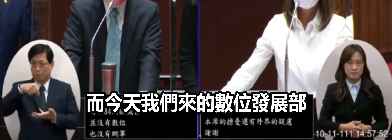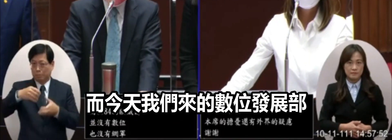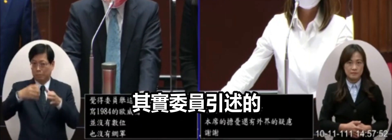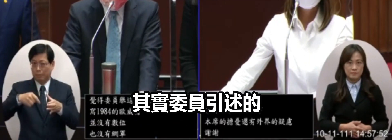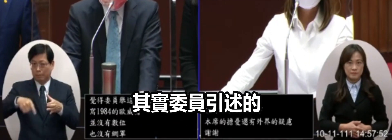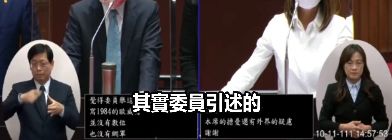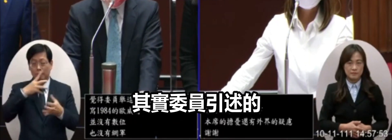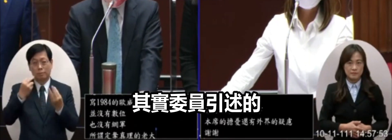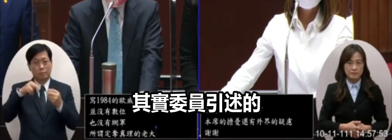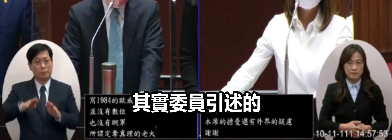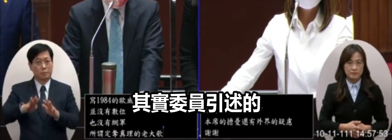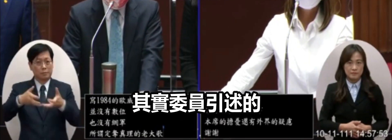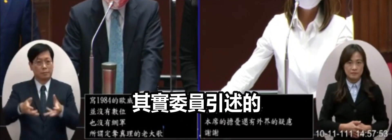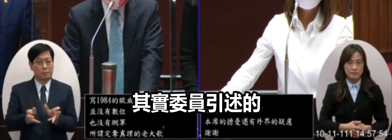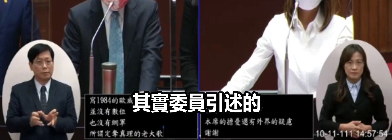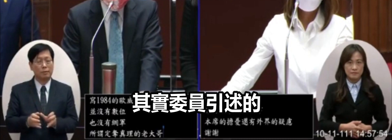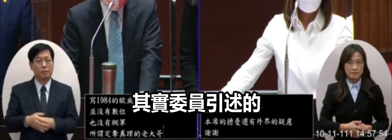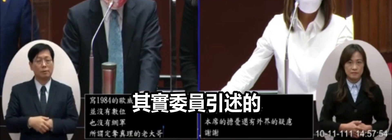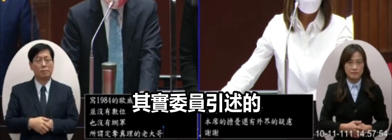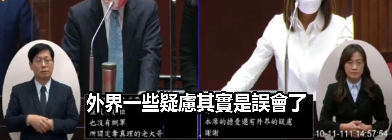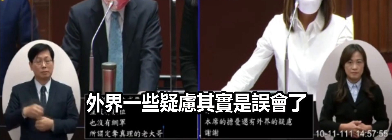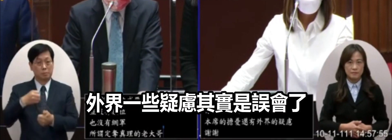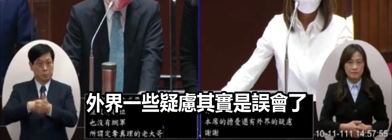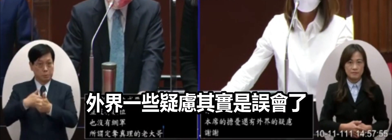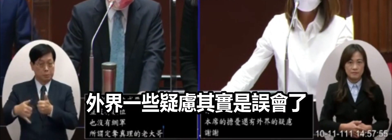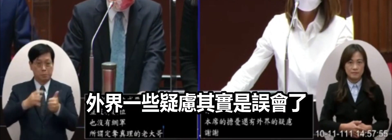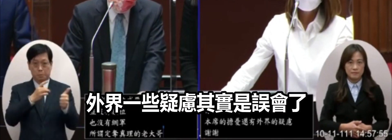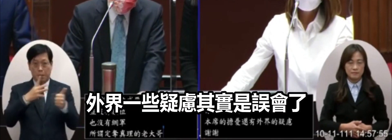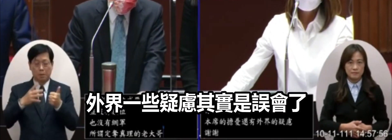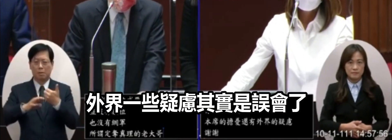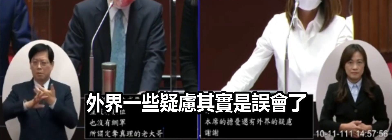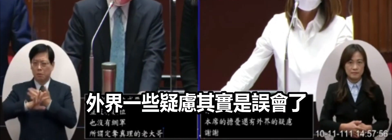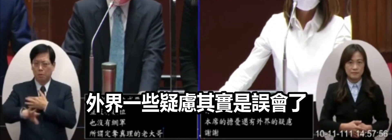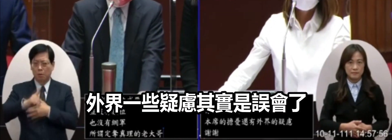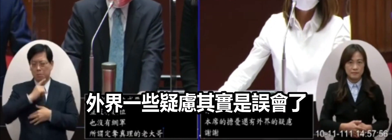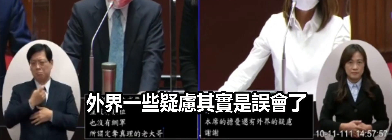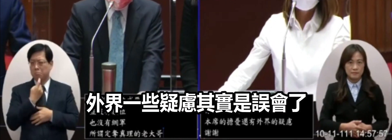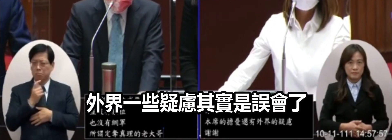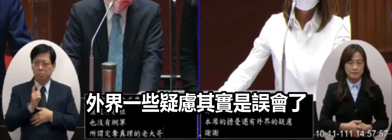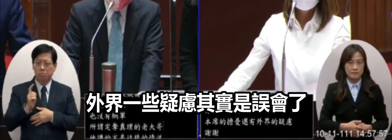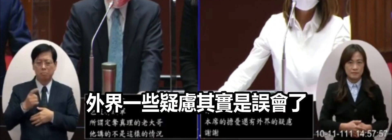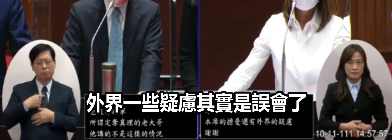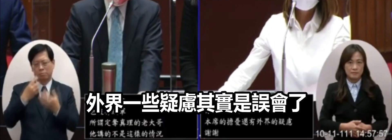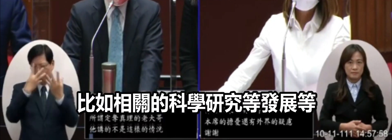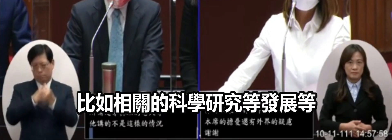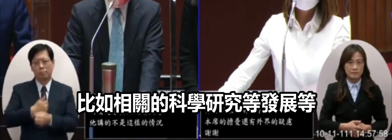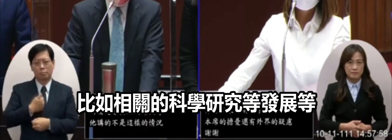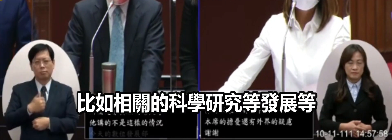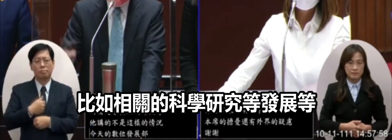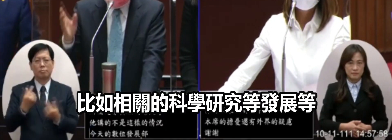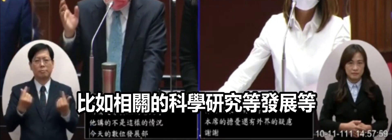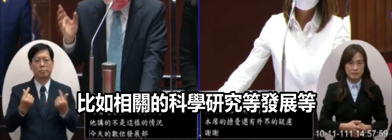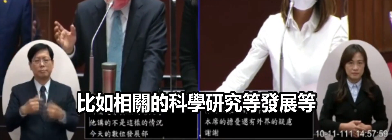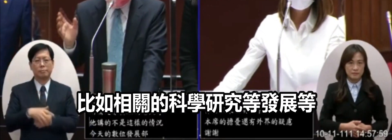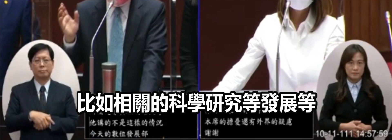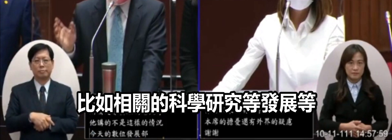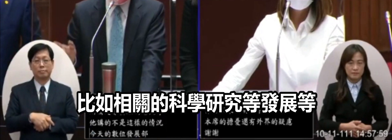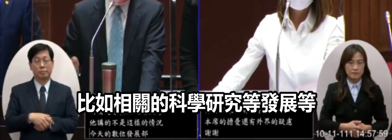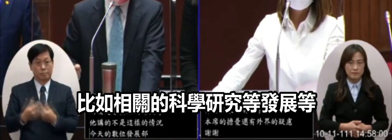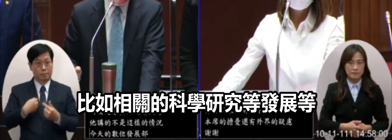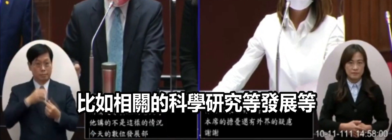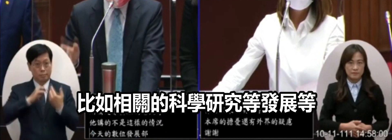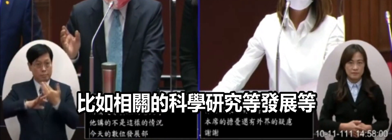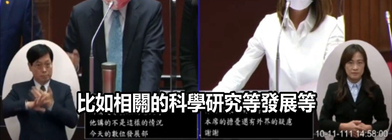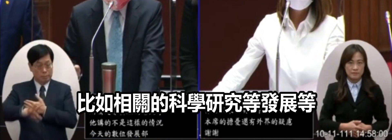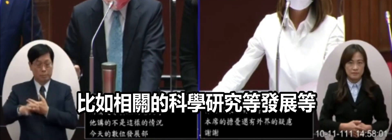展部，其实委员引述的外界一些疑虑其实是误会了，比如相关的科